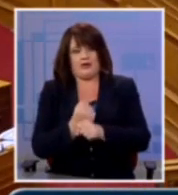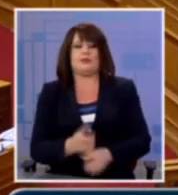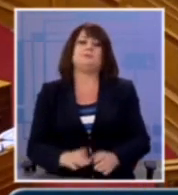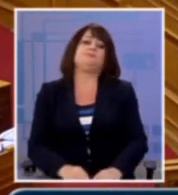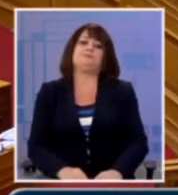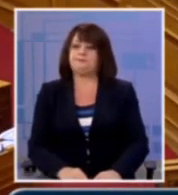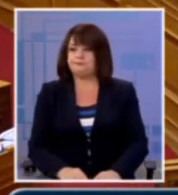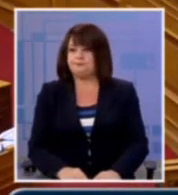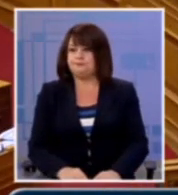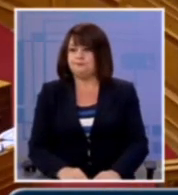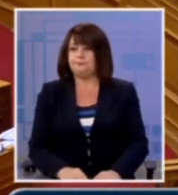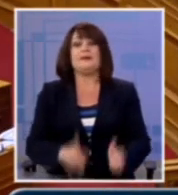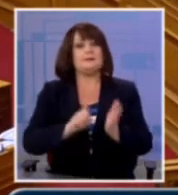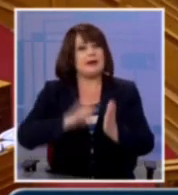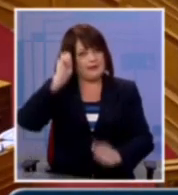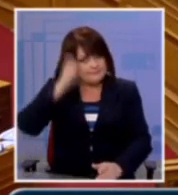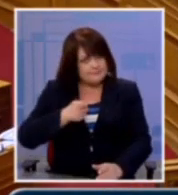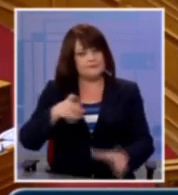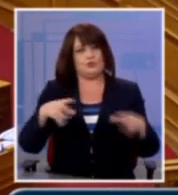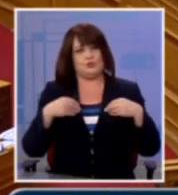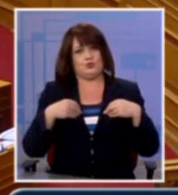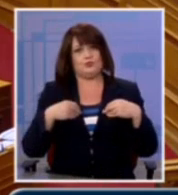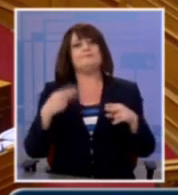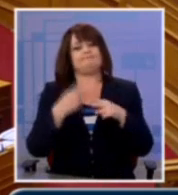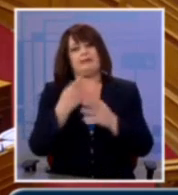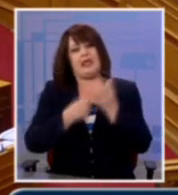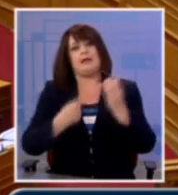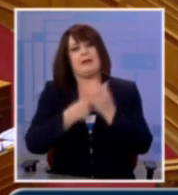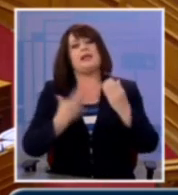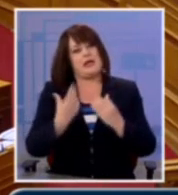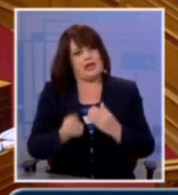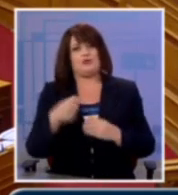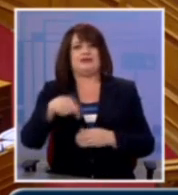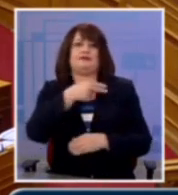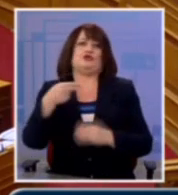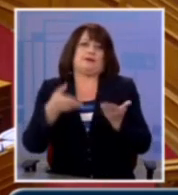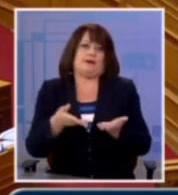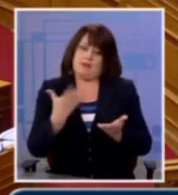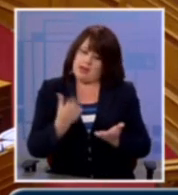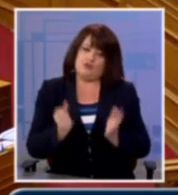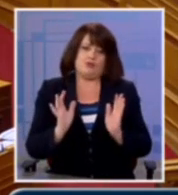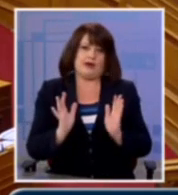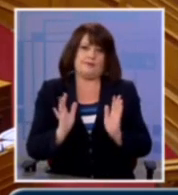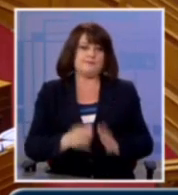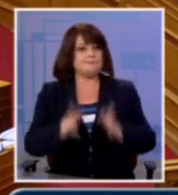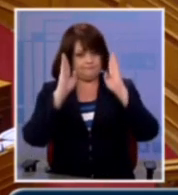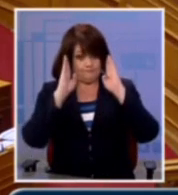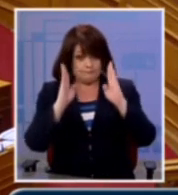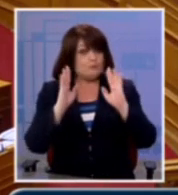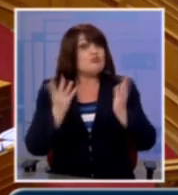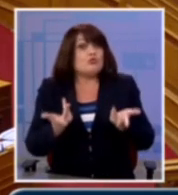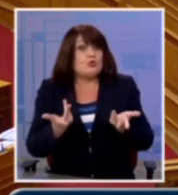παραδεχτούμε ότι είχαμε σημαντικές ελλείψεις σε αυτόν τον τομέα. Ο προσανατολισμός